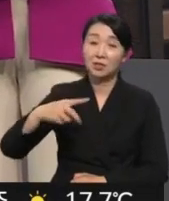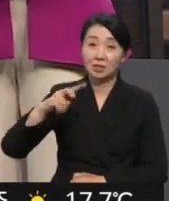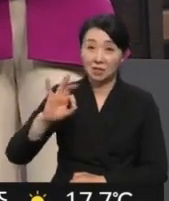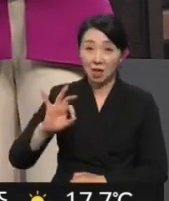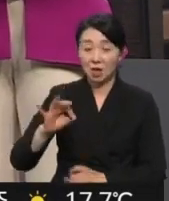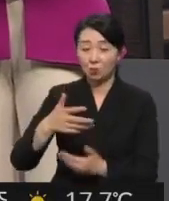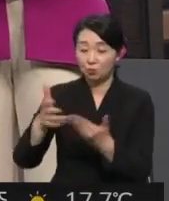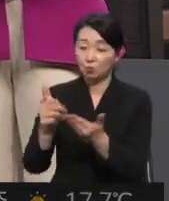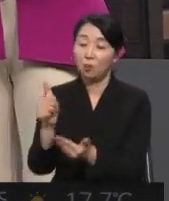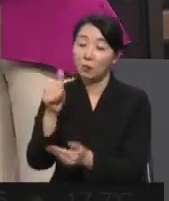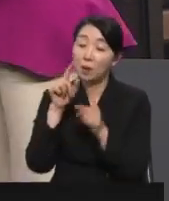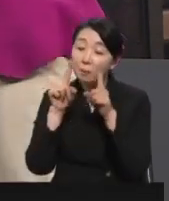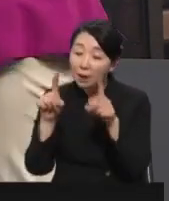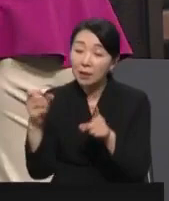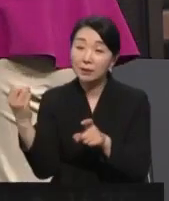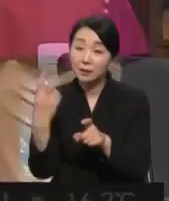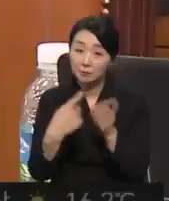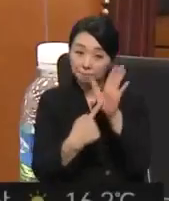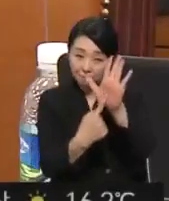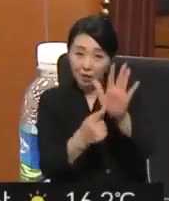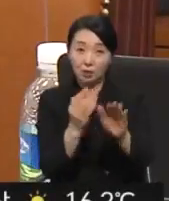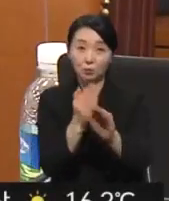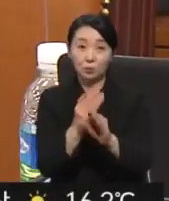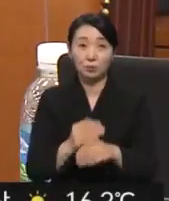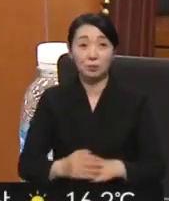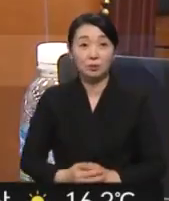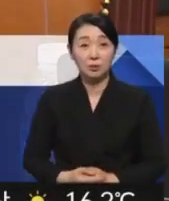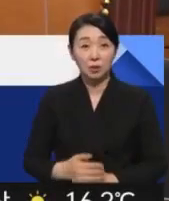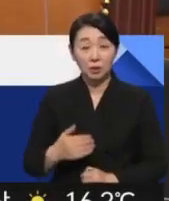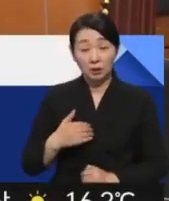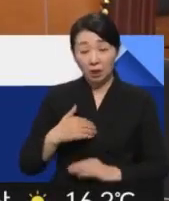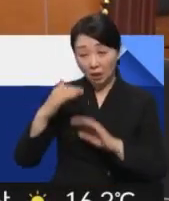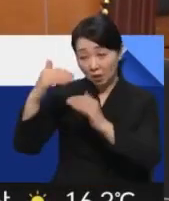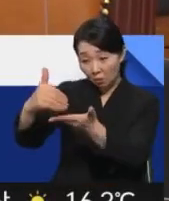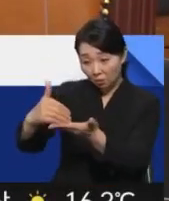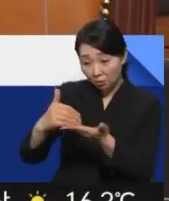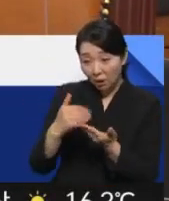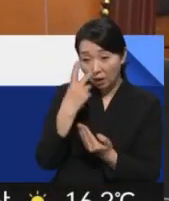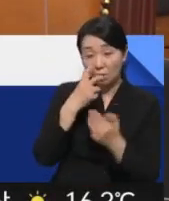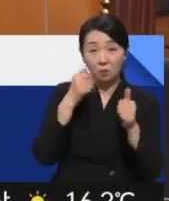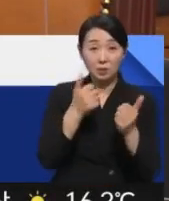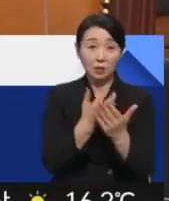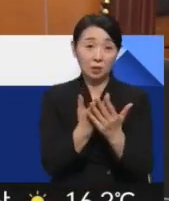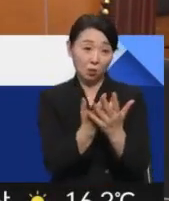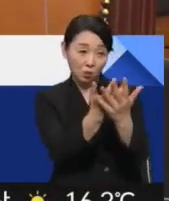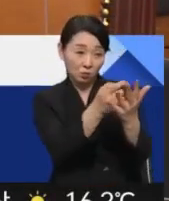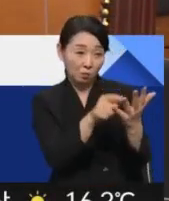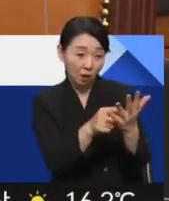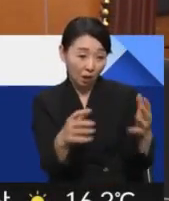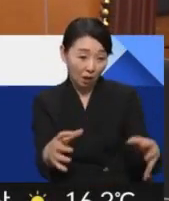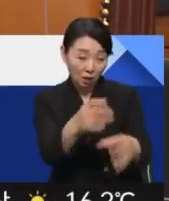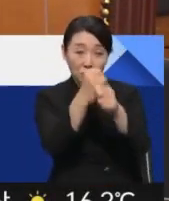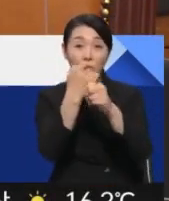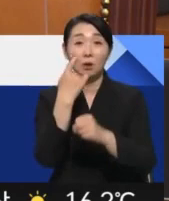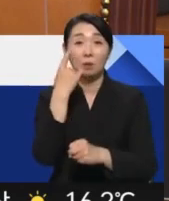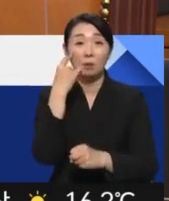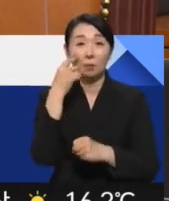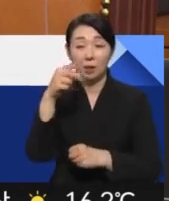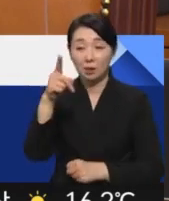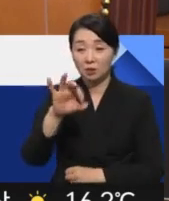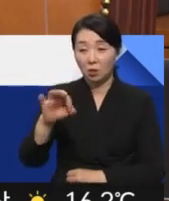다시 주목받고 있습니다. 제가 받은 제보와 검찰에 제출된 자료를 조합하면